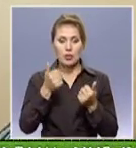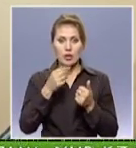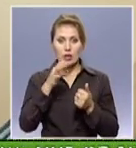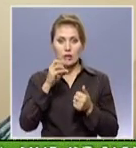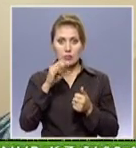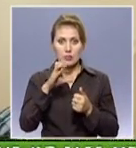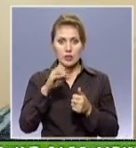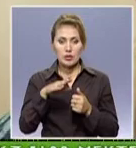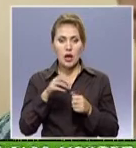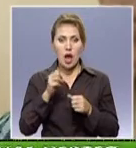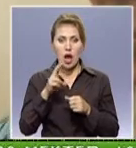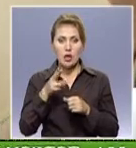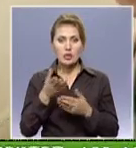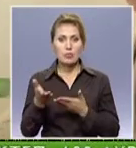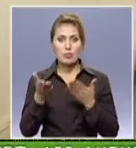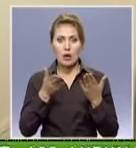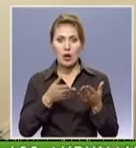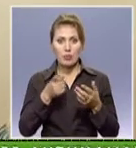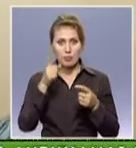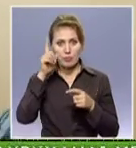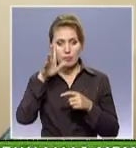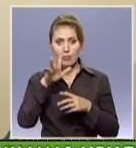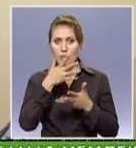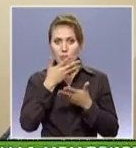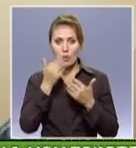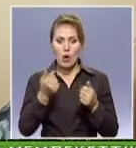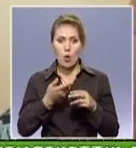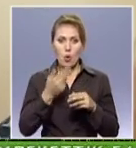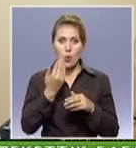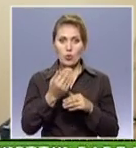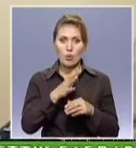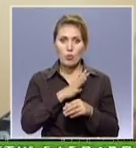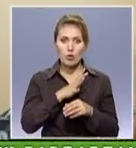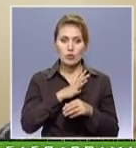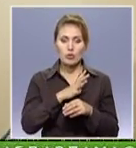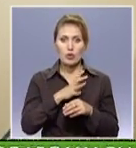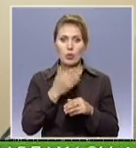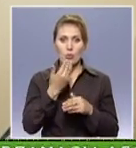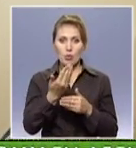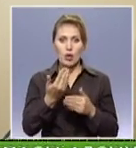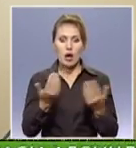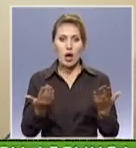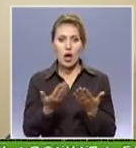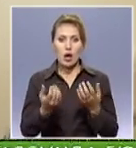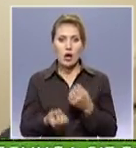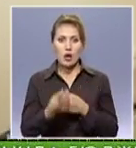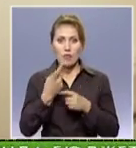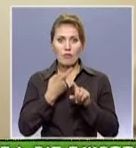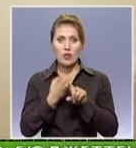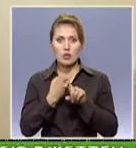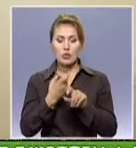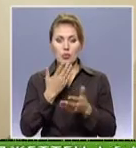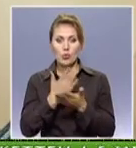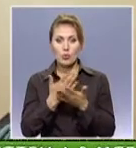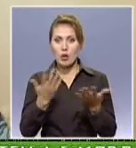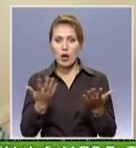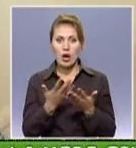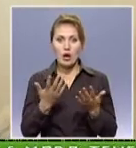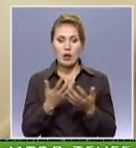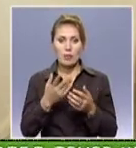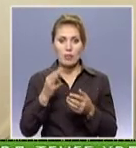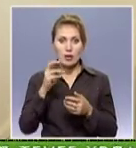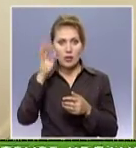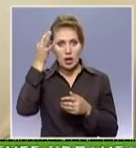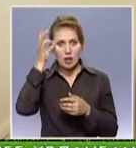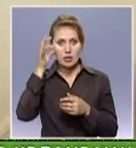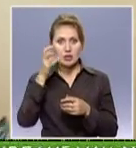Экстремистік актіге шақырудың белгілері жоқ. Ондай болатын болса, ол қай жерден жаңа фашизмді көріп отыр? Қай жерден оларға моральдық